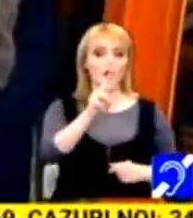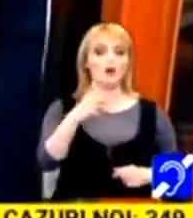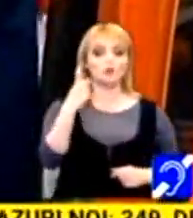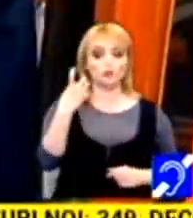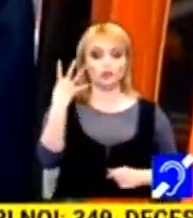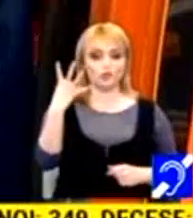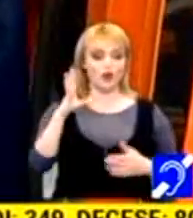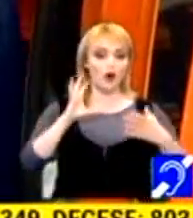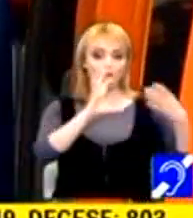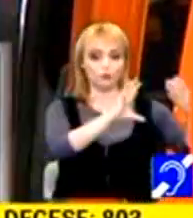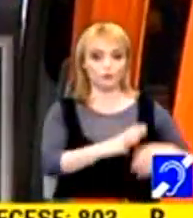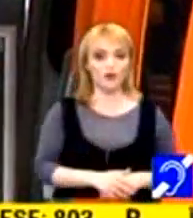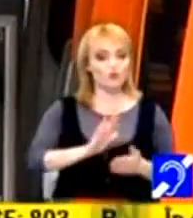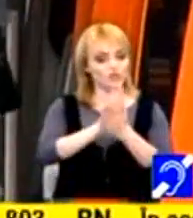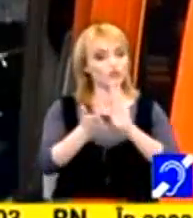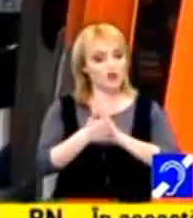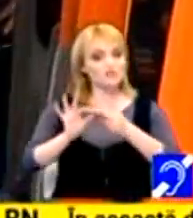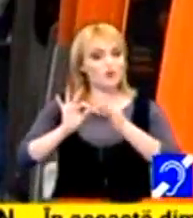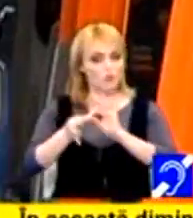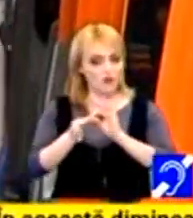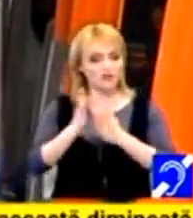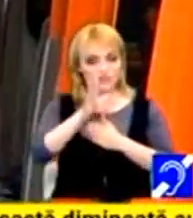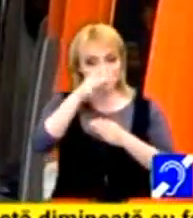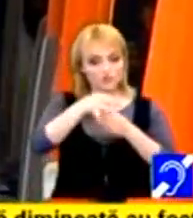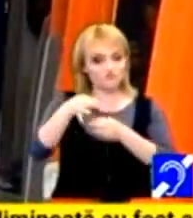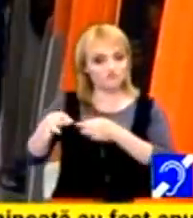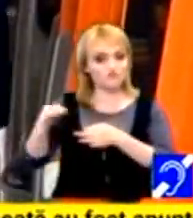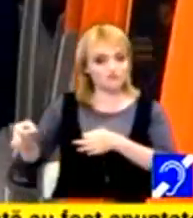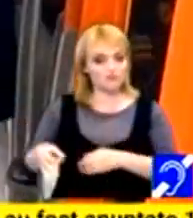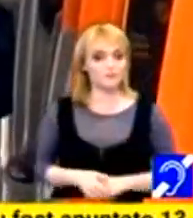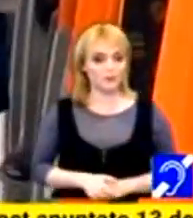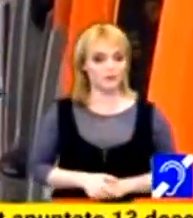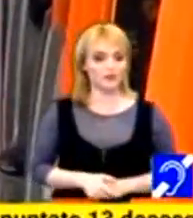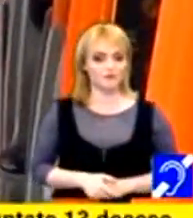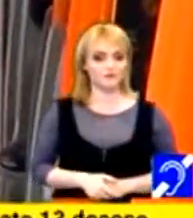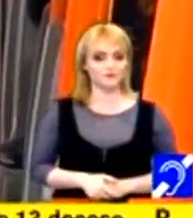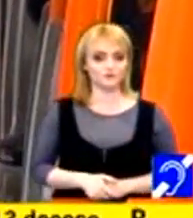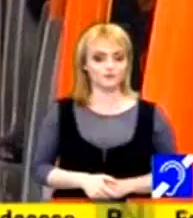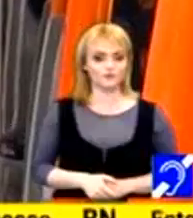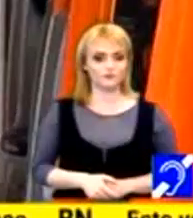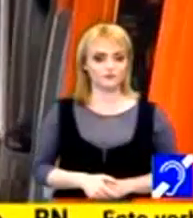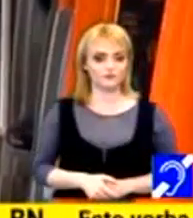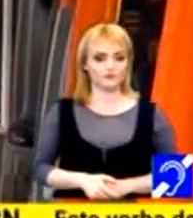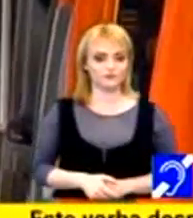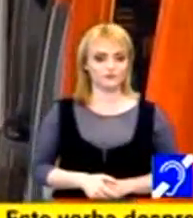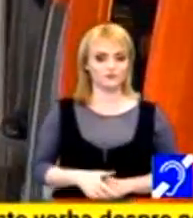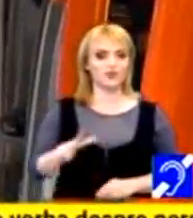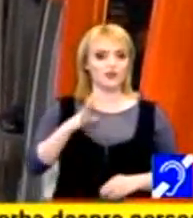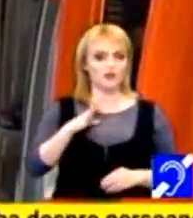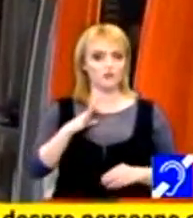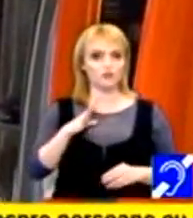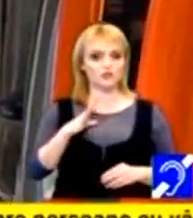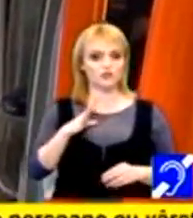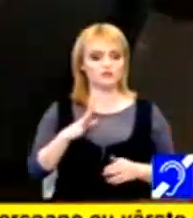104 autobuze. O situație mai complicată este în suburbii. O mare parte a aglomeraților a fost atestată la rutele